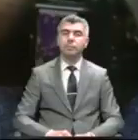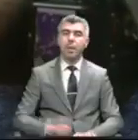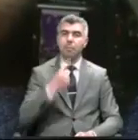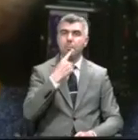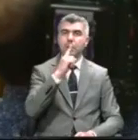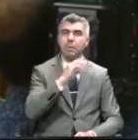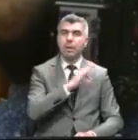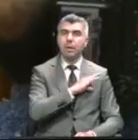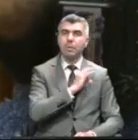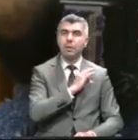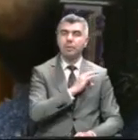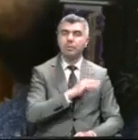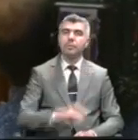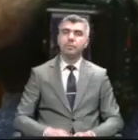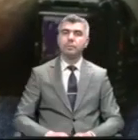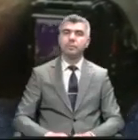الرحيم